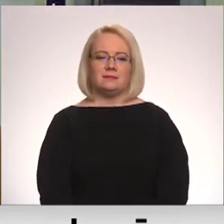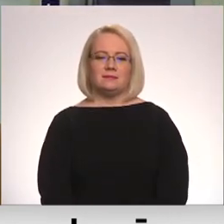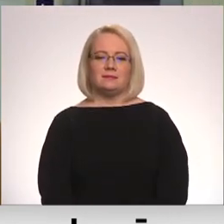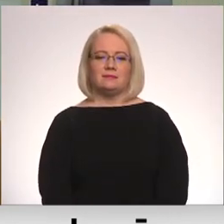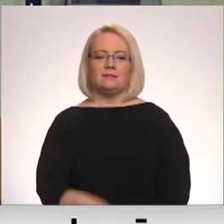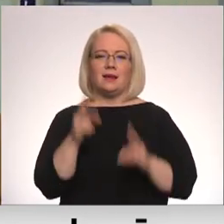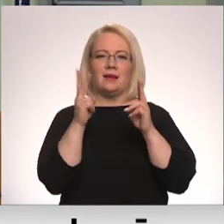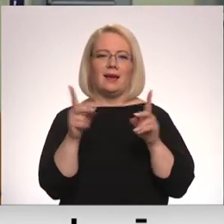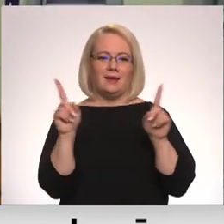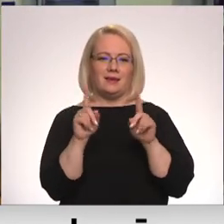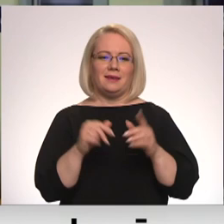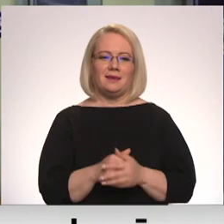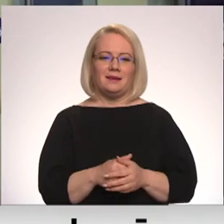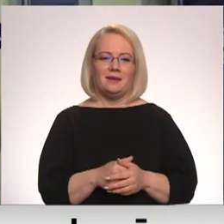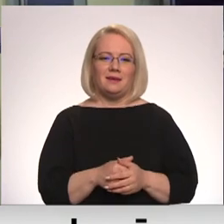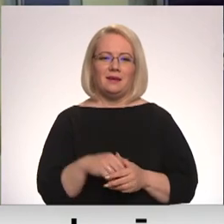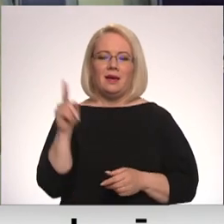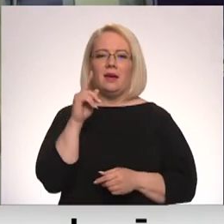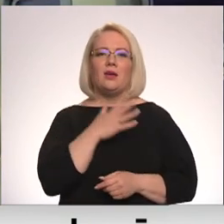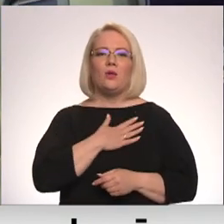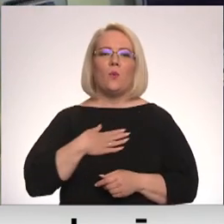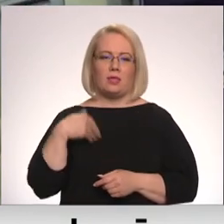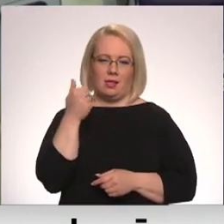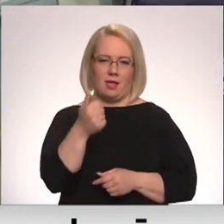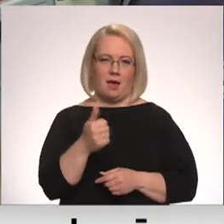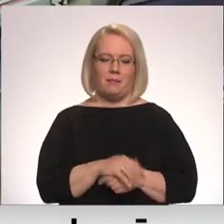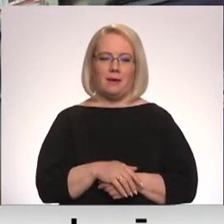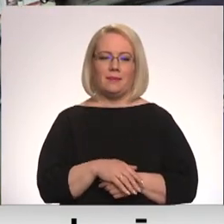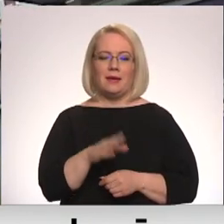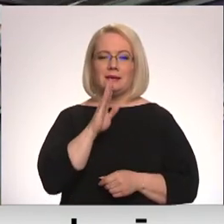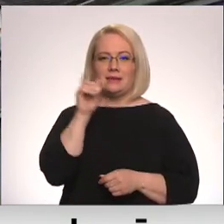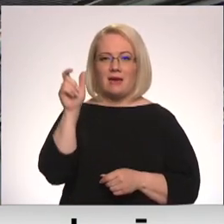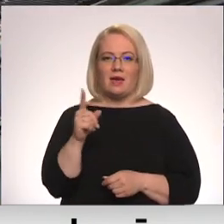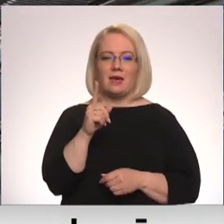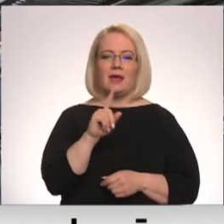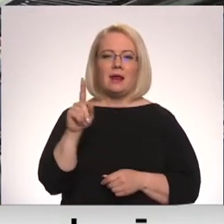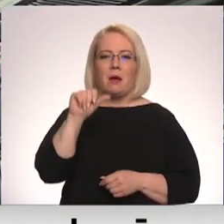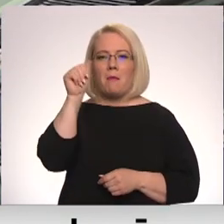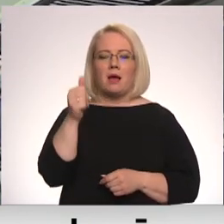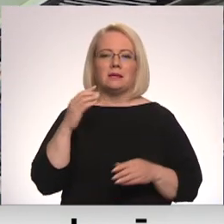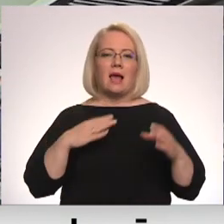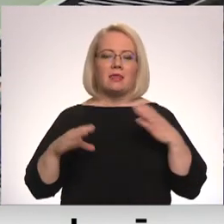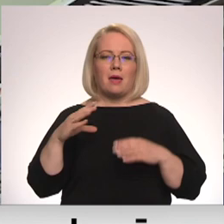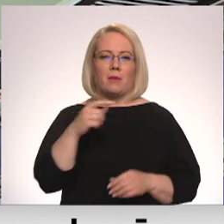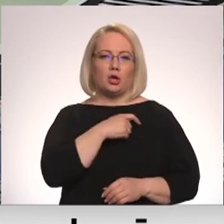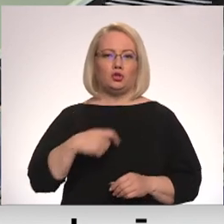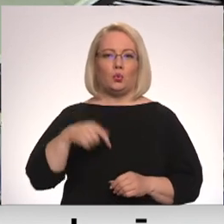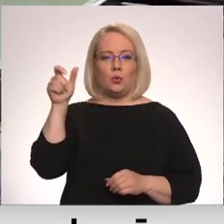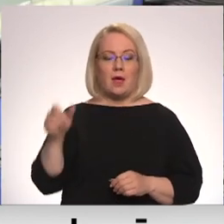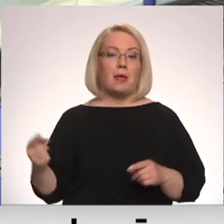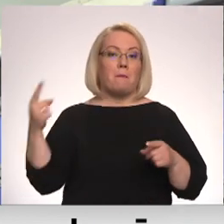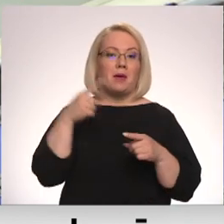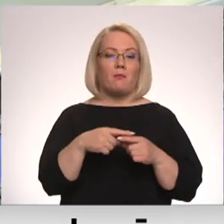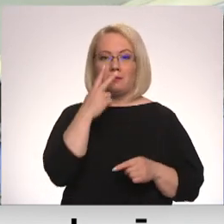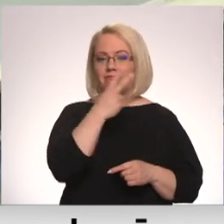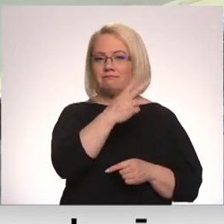Kā ir? Ir labi, ir ļoti labi. Amanda Pabērze ir Latvijas Mākslas akadēmijas studente. Šodien viņa pirmo reizi dzīvē redz,